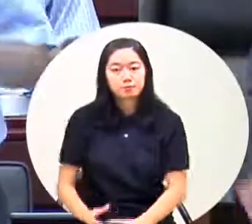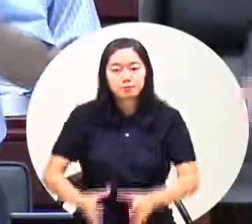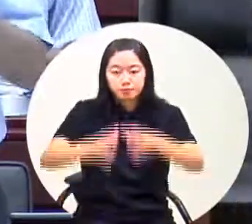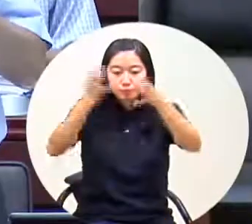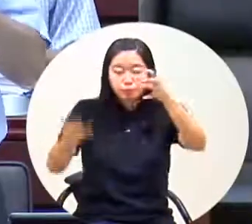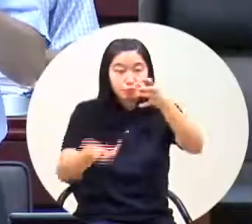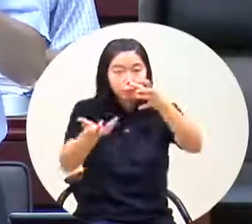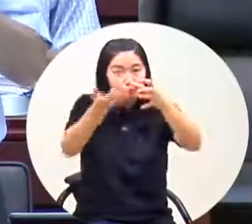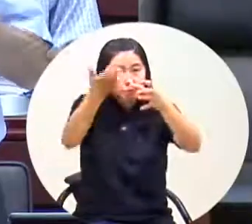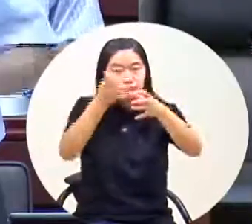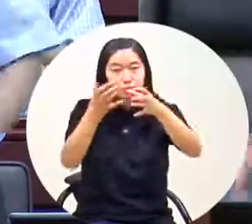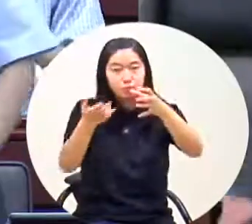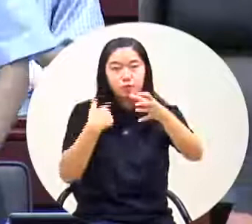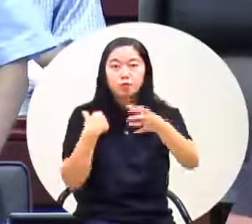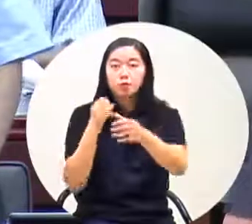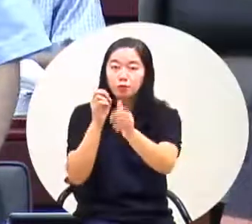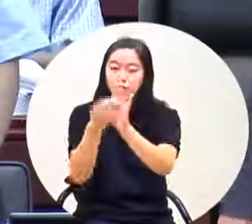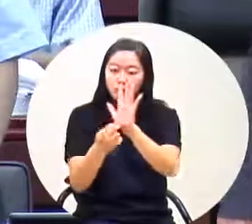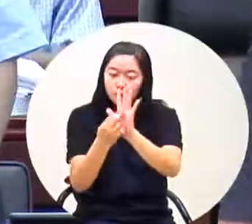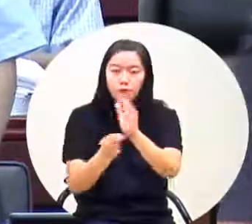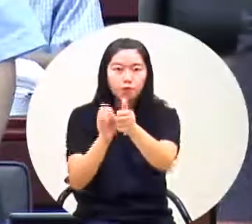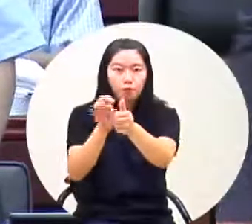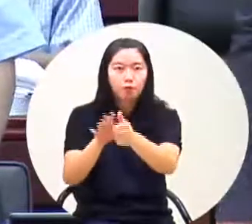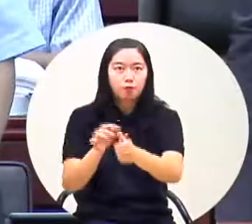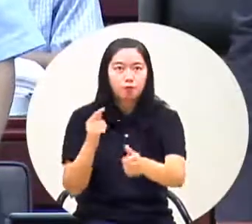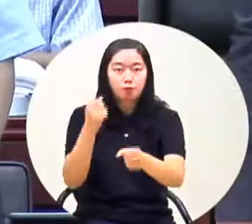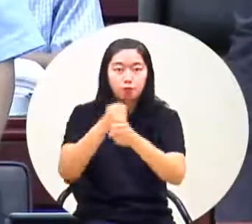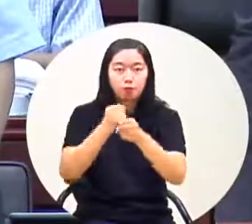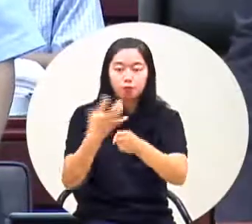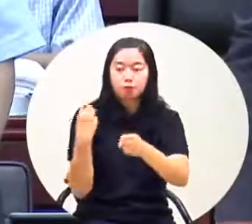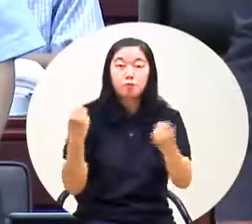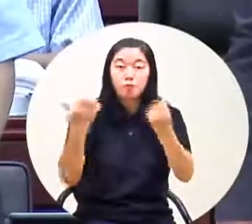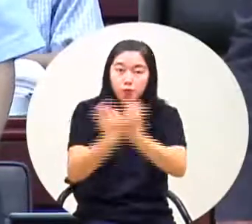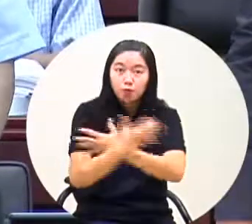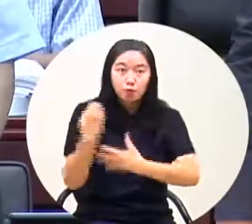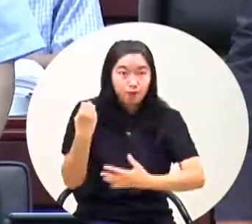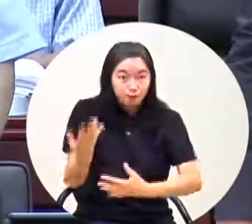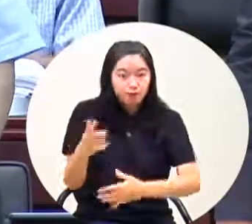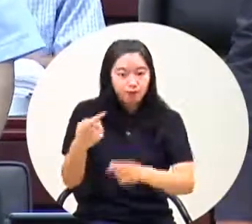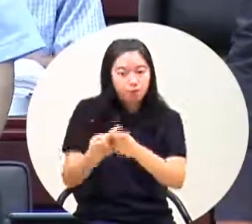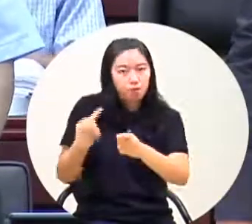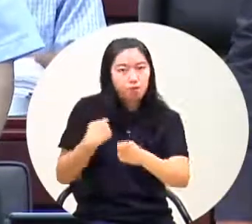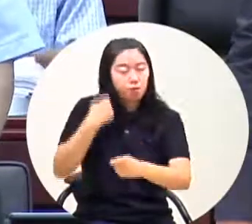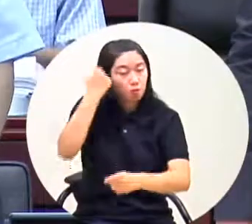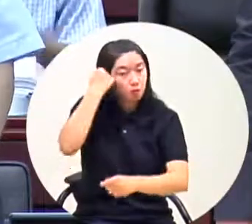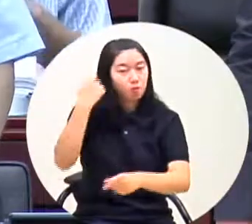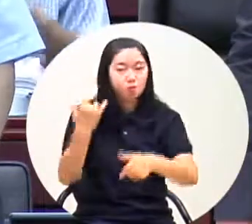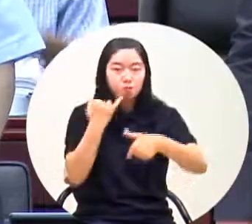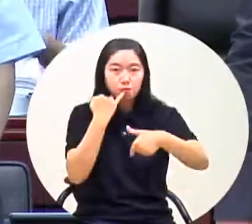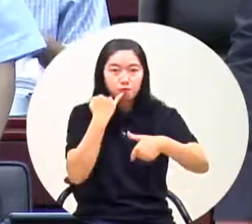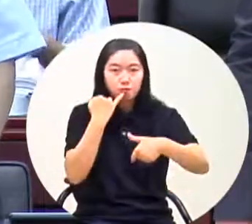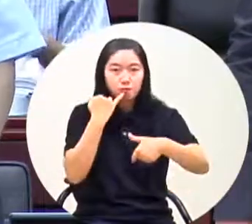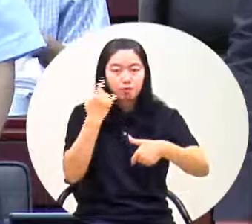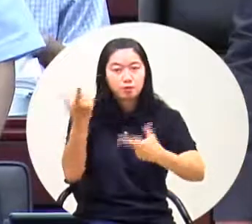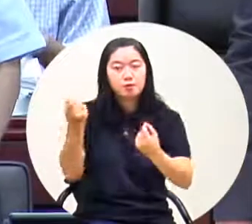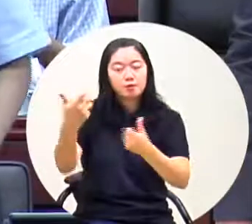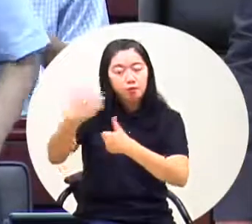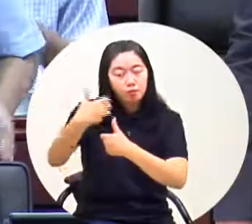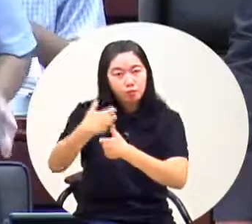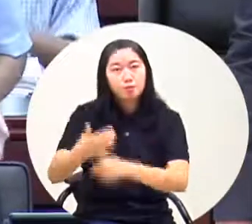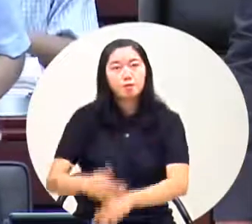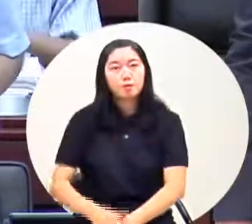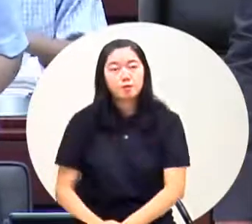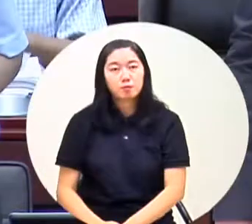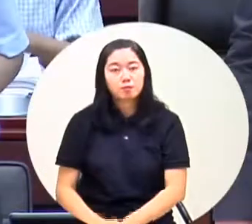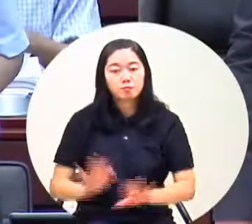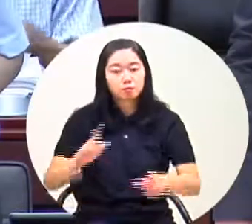部分。有关要做更新去年我记得何议员也有很关心这个议题啦那